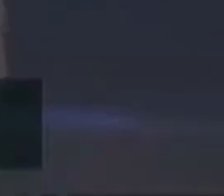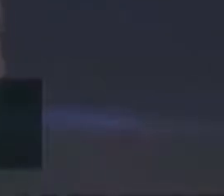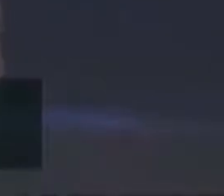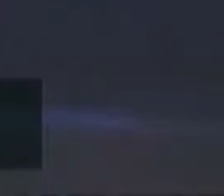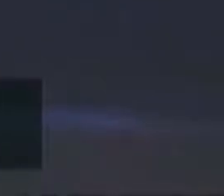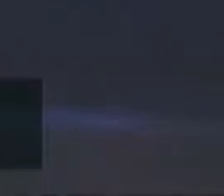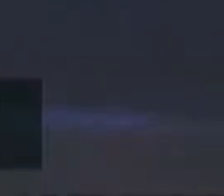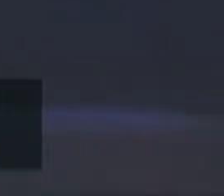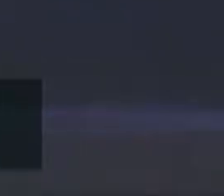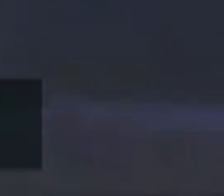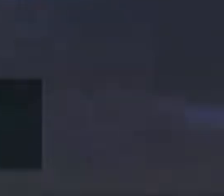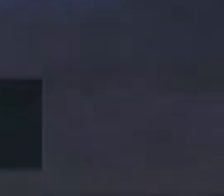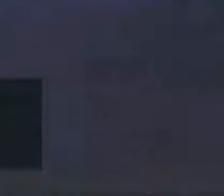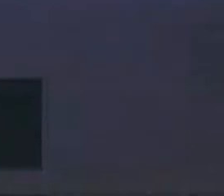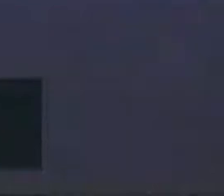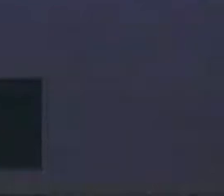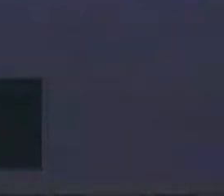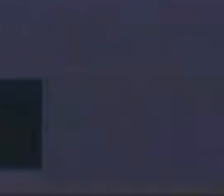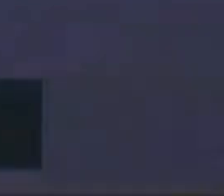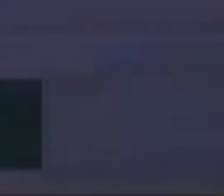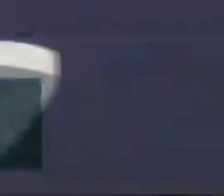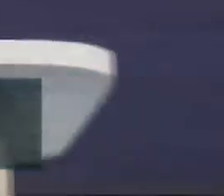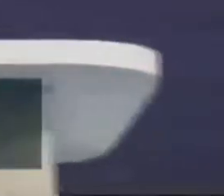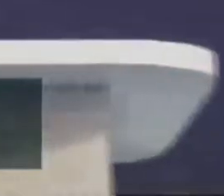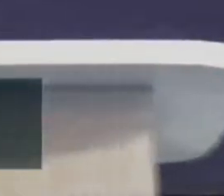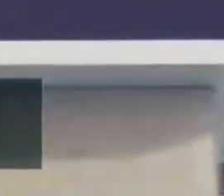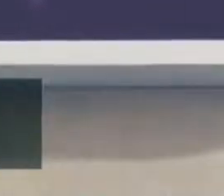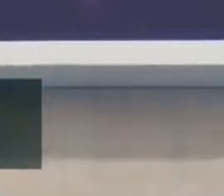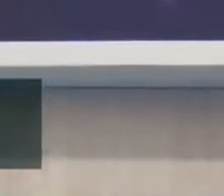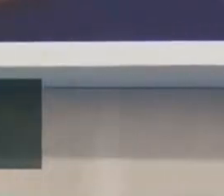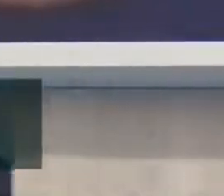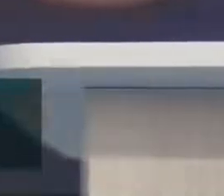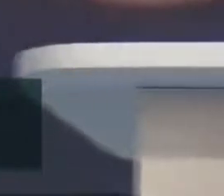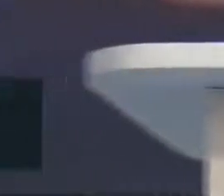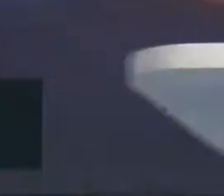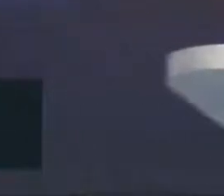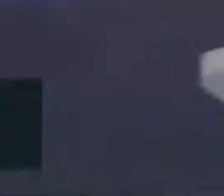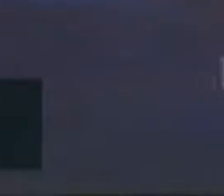conditionnelle. Tout lieu que foulera la plante de votre pied, Josué,